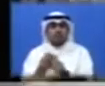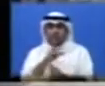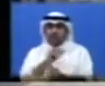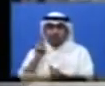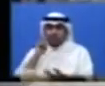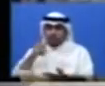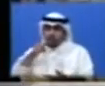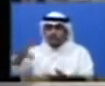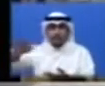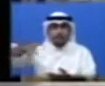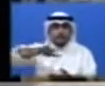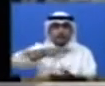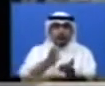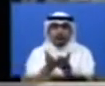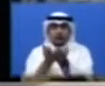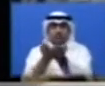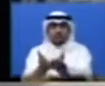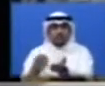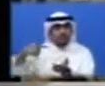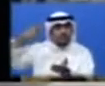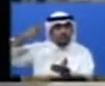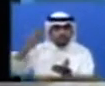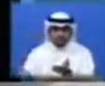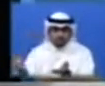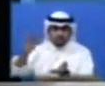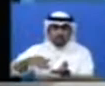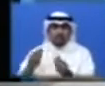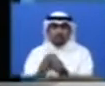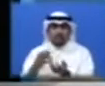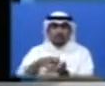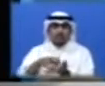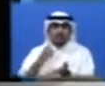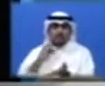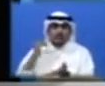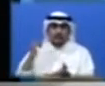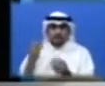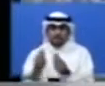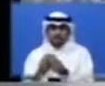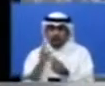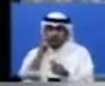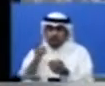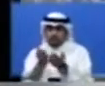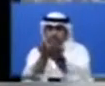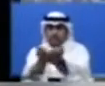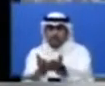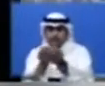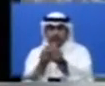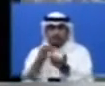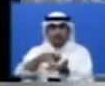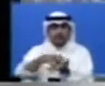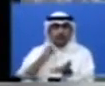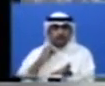البحري للركاب والبضائع بين الدول العربية، ومتابعة مشروع الربط البحري بين الدول